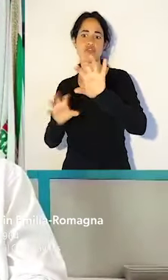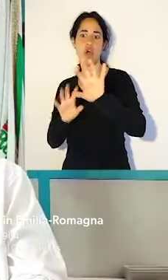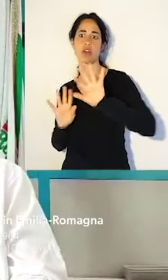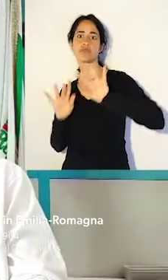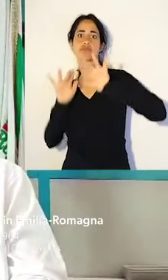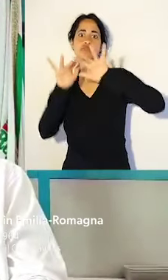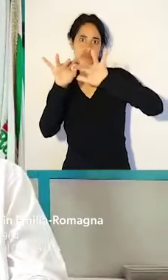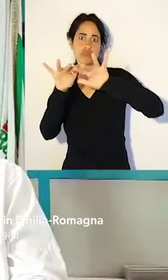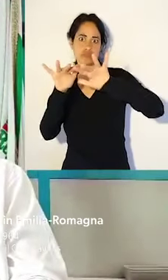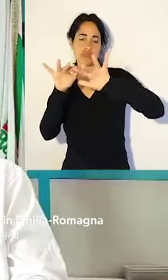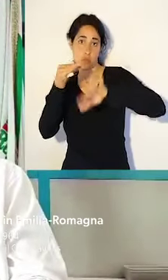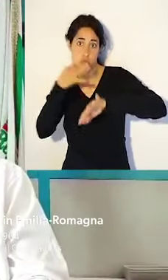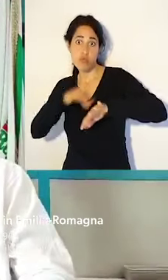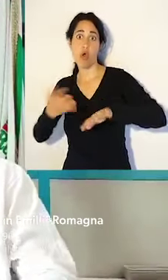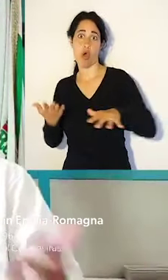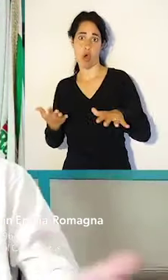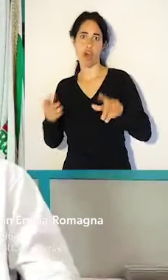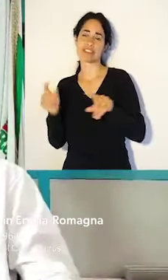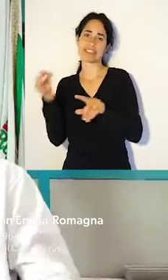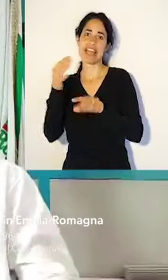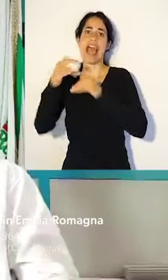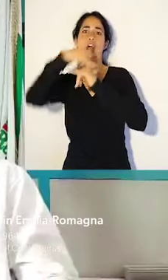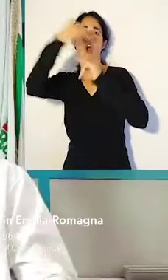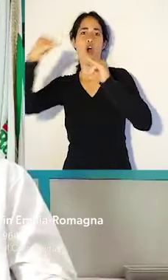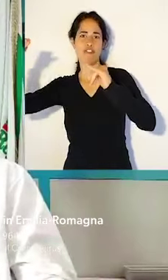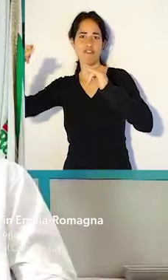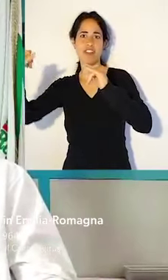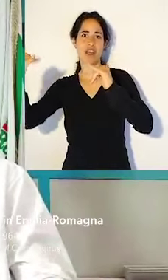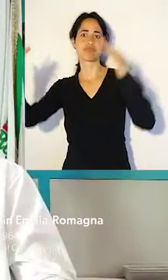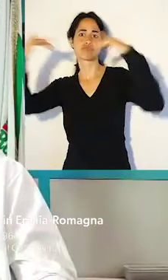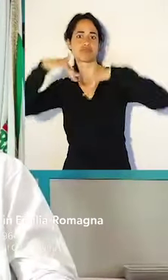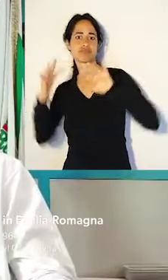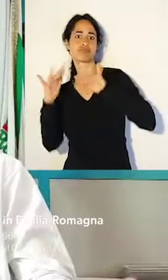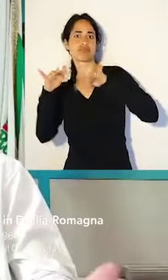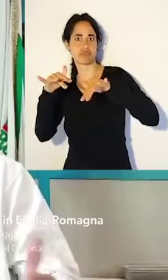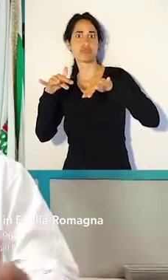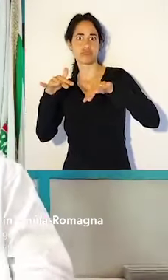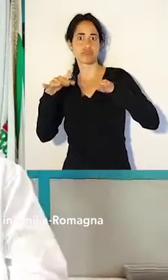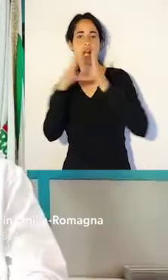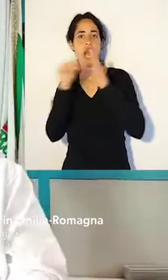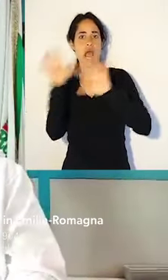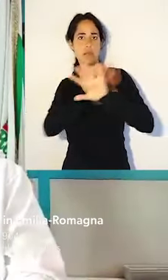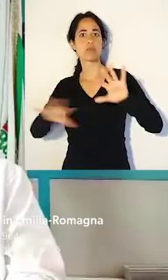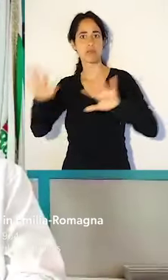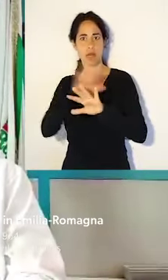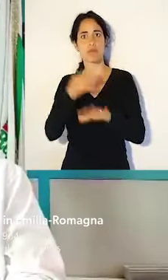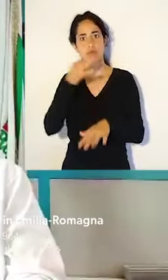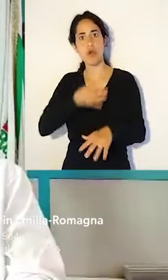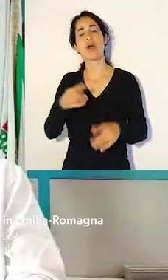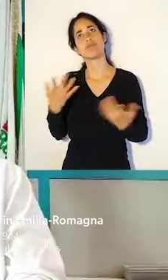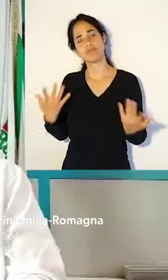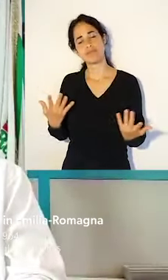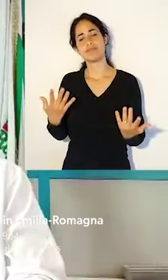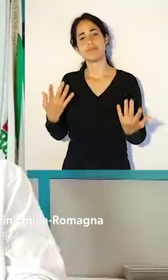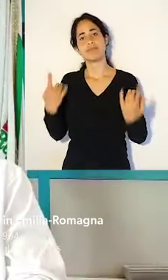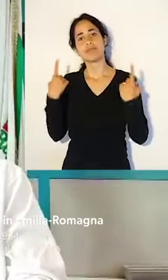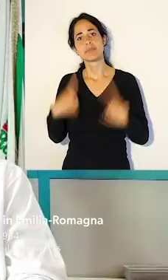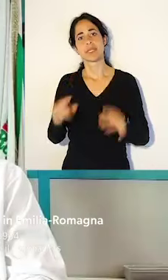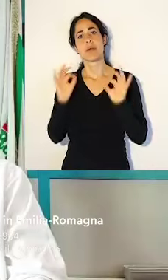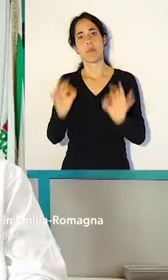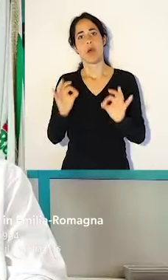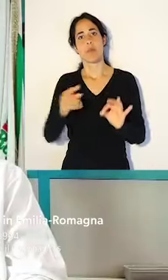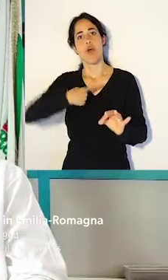ci circondano e che confinano con noi, anche a disposizione del paese. E non a caso, appunto, ad inaugurare il